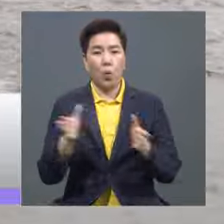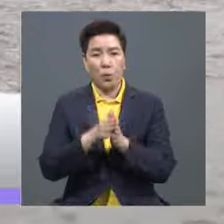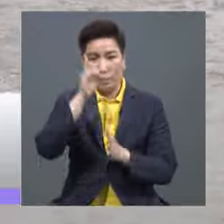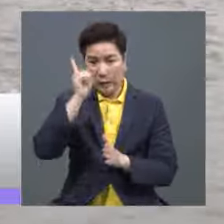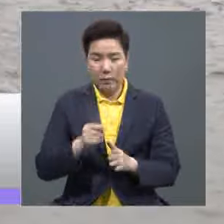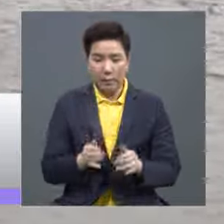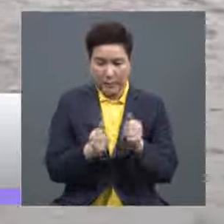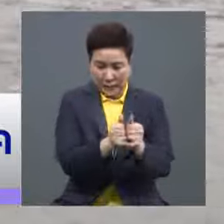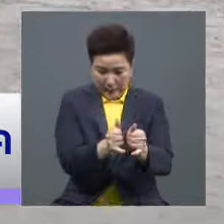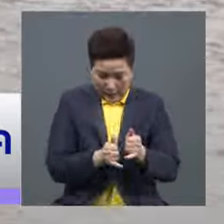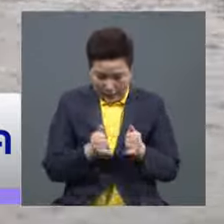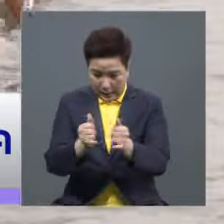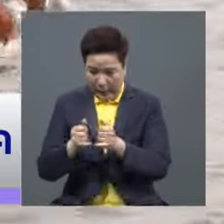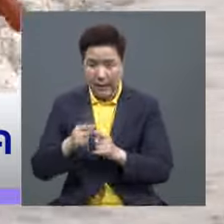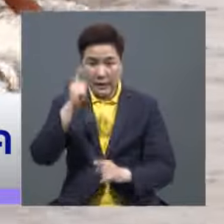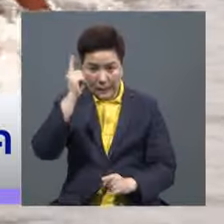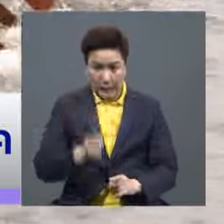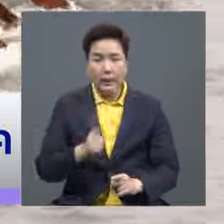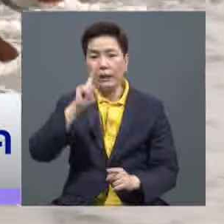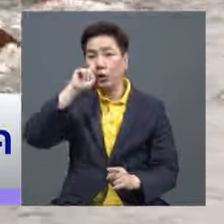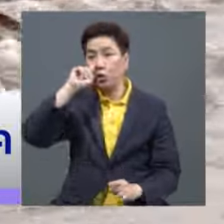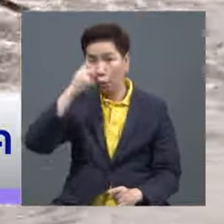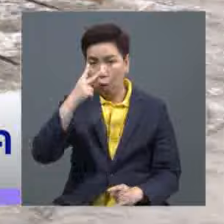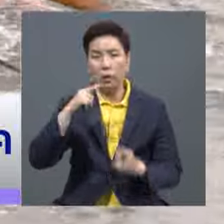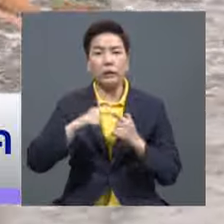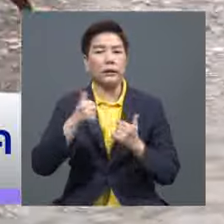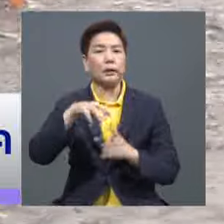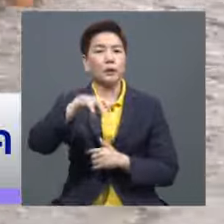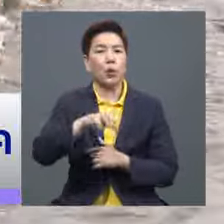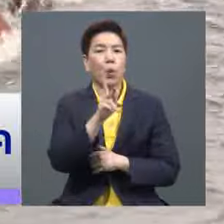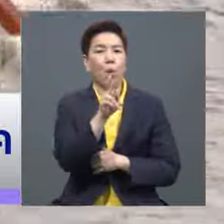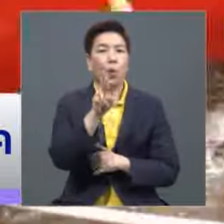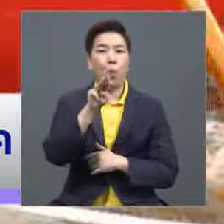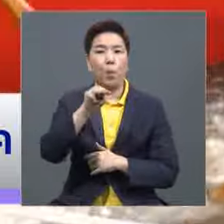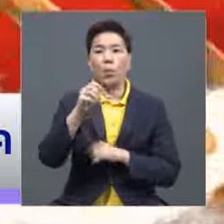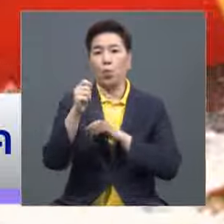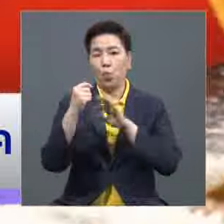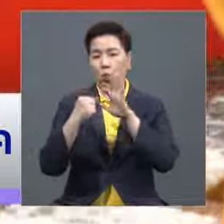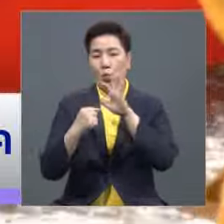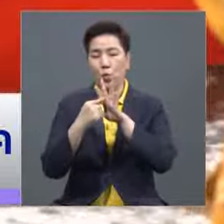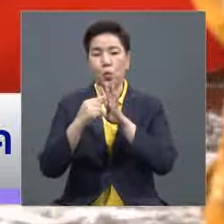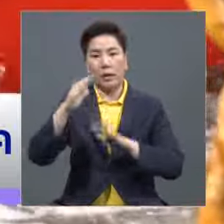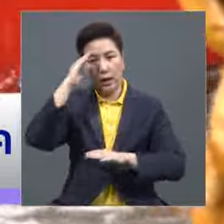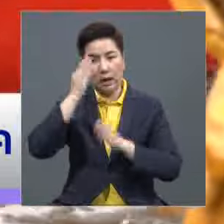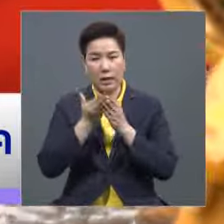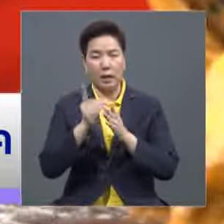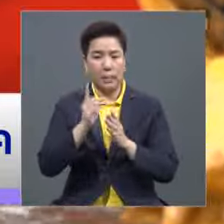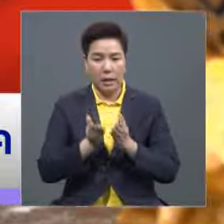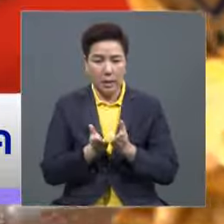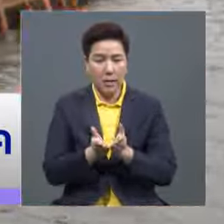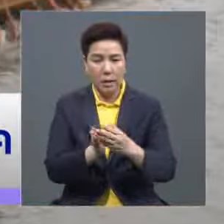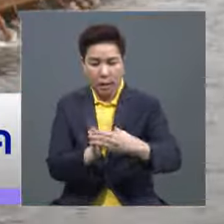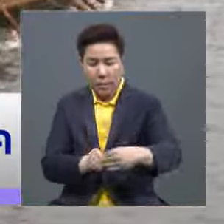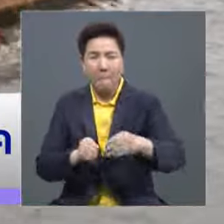จริงเป็นครั้งที่ 2เมื่อวานนี้ณอู่ทหารเรือธนบุรีกรมอู่ทหารเรือโดยทวงท่าการพายยังคงไปเป็น